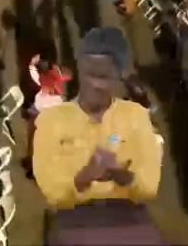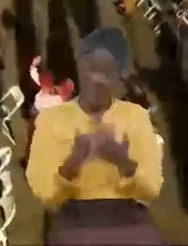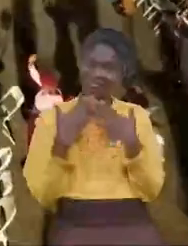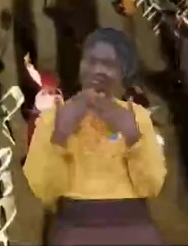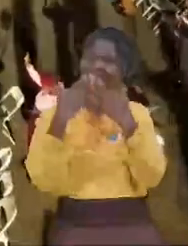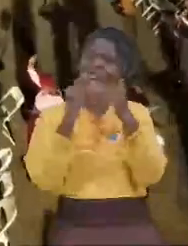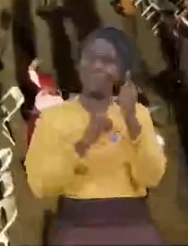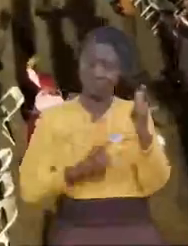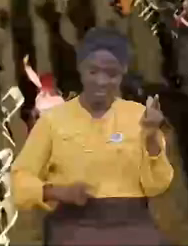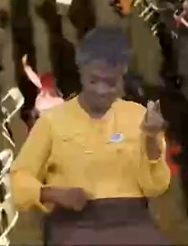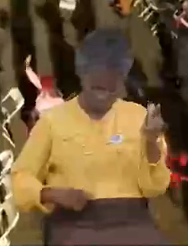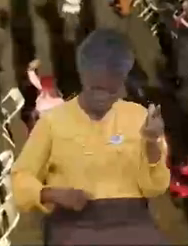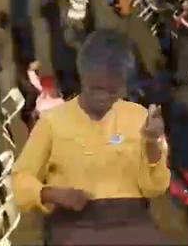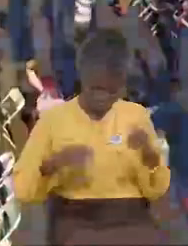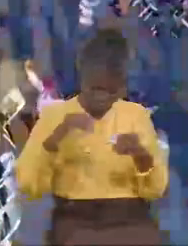Seigneur,